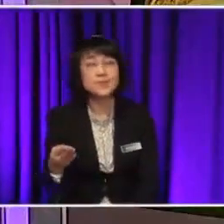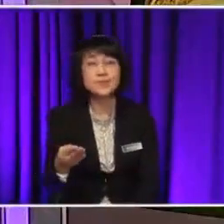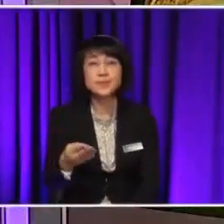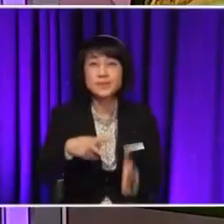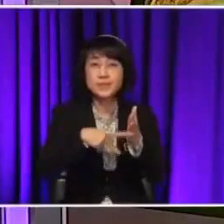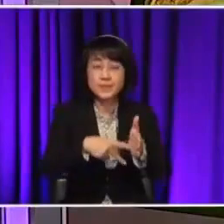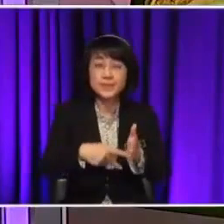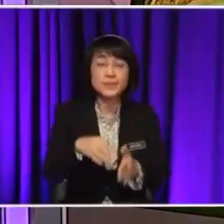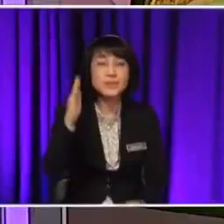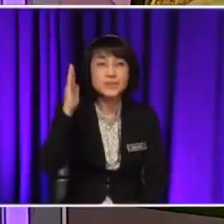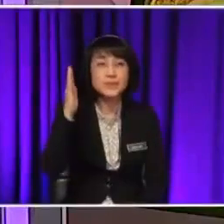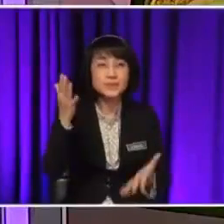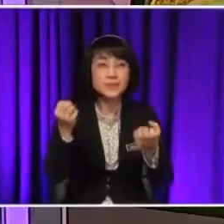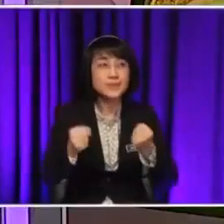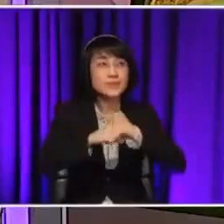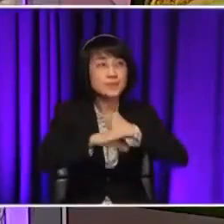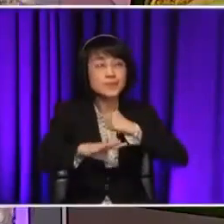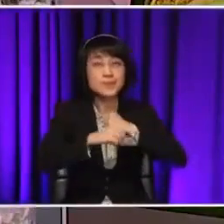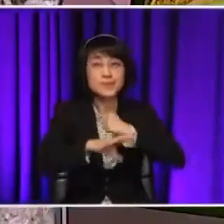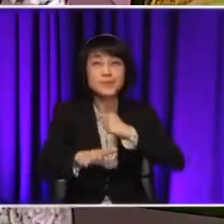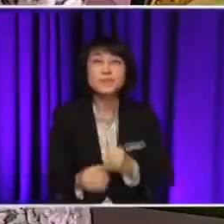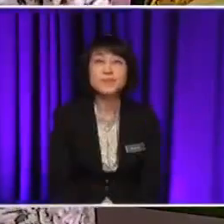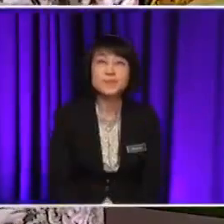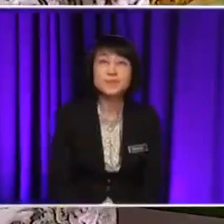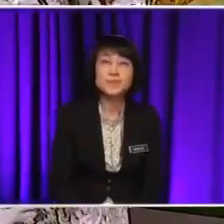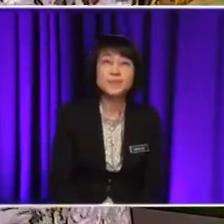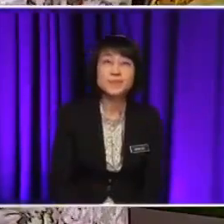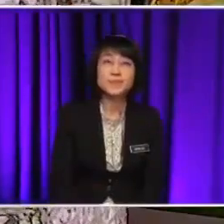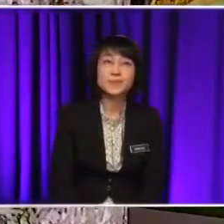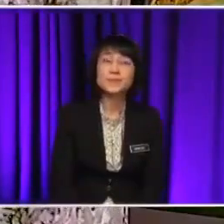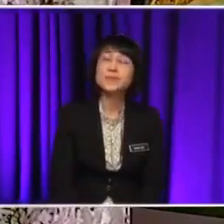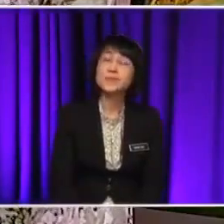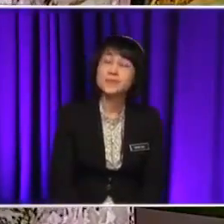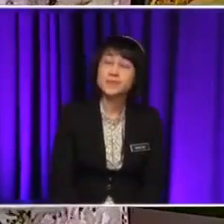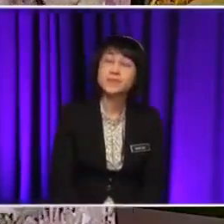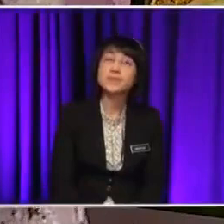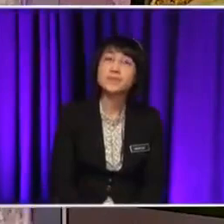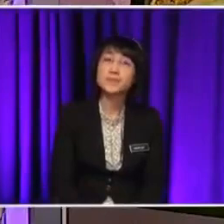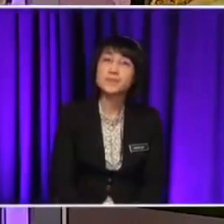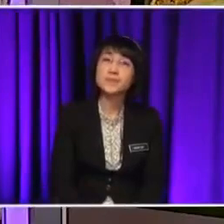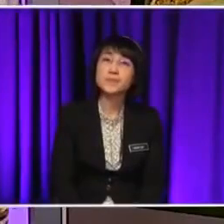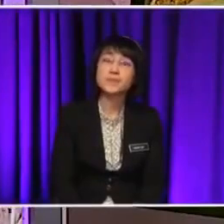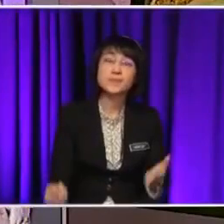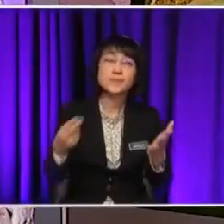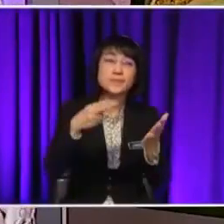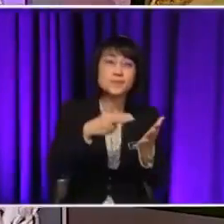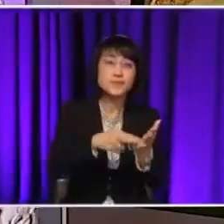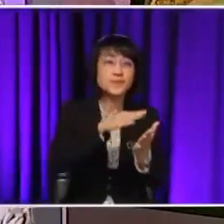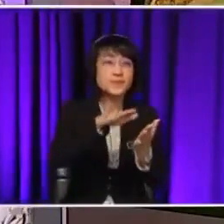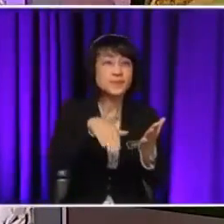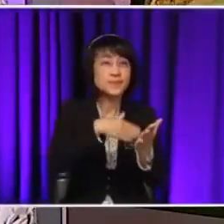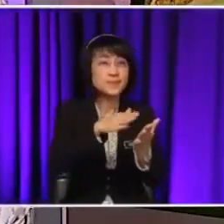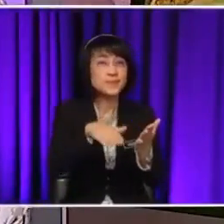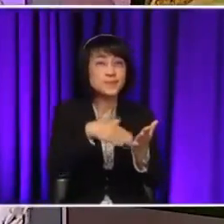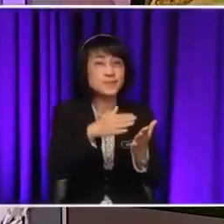ini adalah tugas sebagai seorang pereka ruang pameran. Okey, ulang kaji.